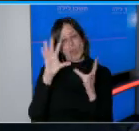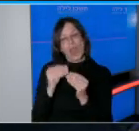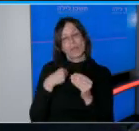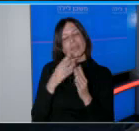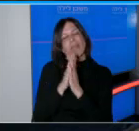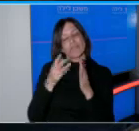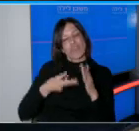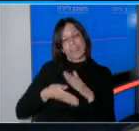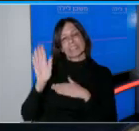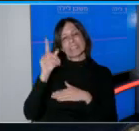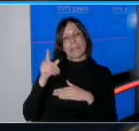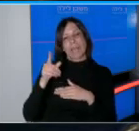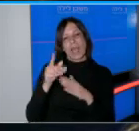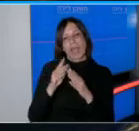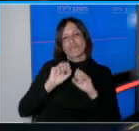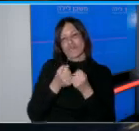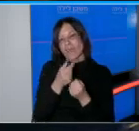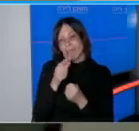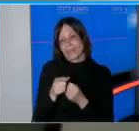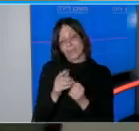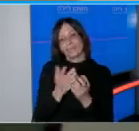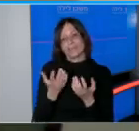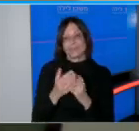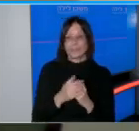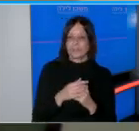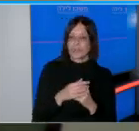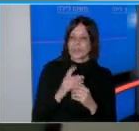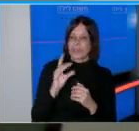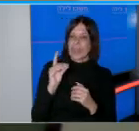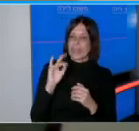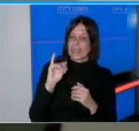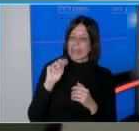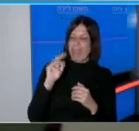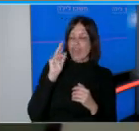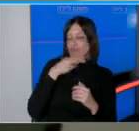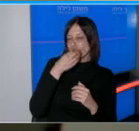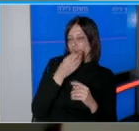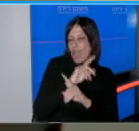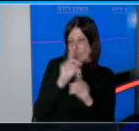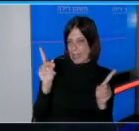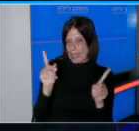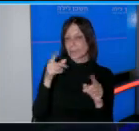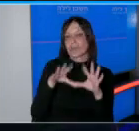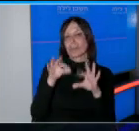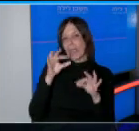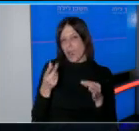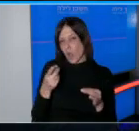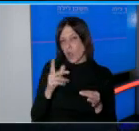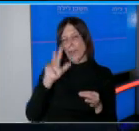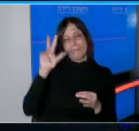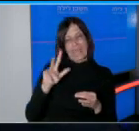מהמשבר הזה. והנה נגיד אינשאללה. דינה, לי יש שאלה אחרת אלייך. שימי לב, בבחירות